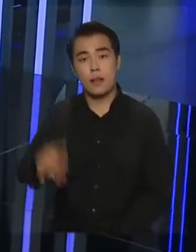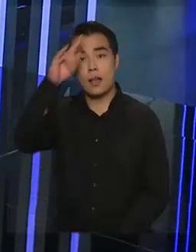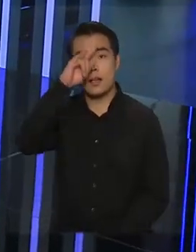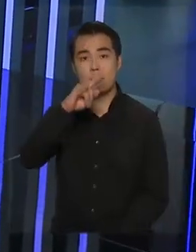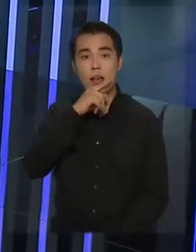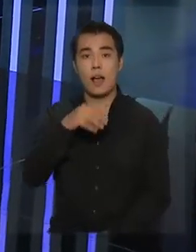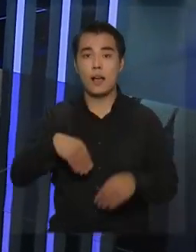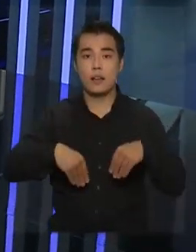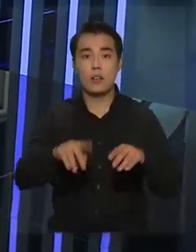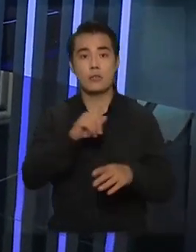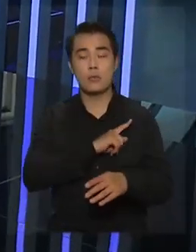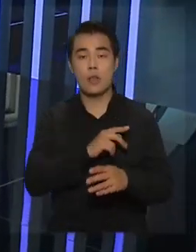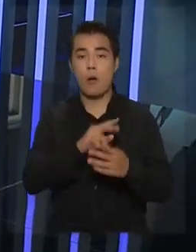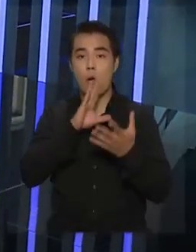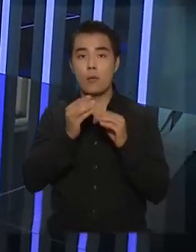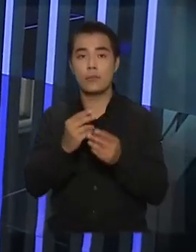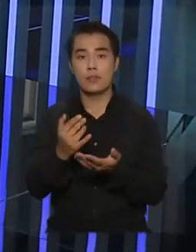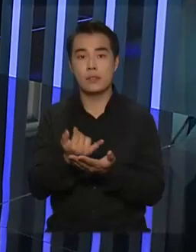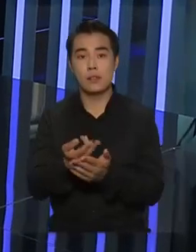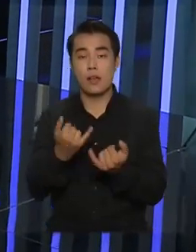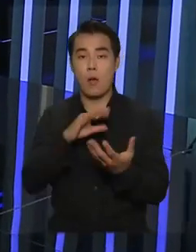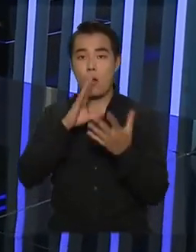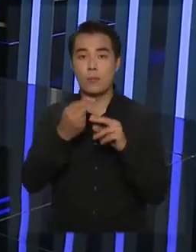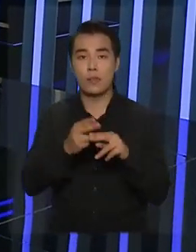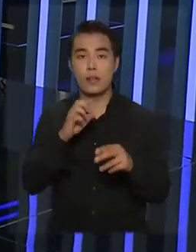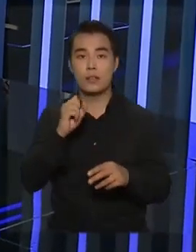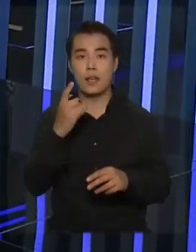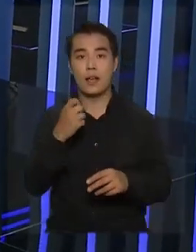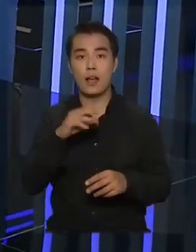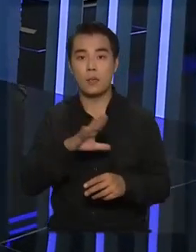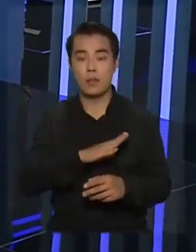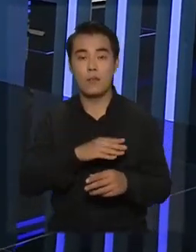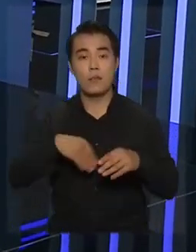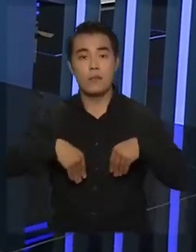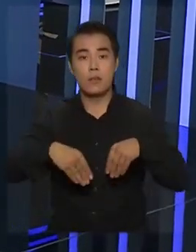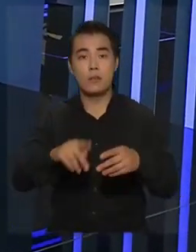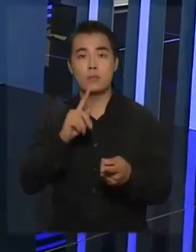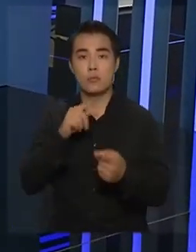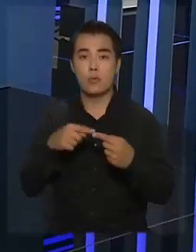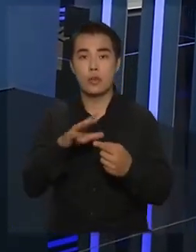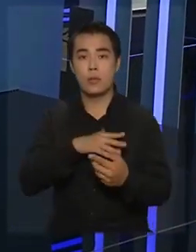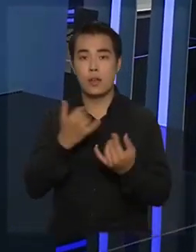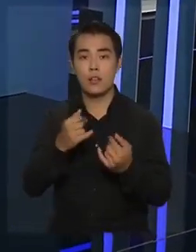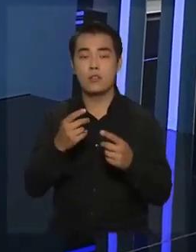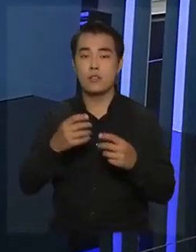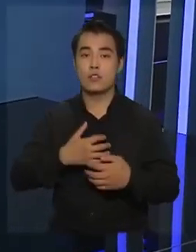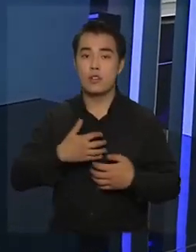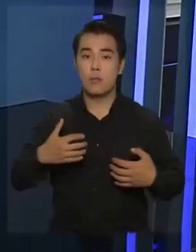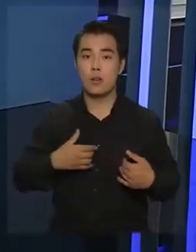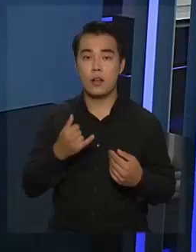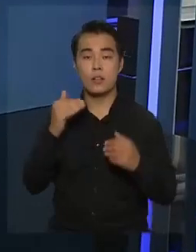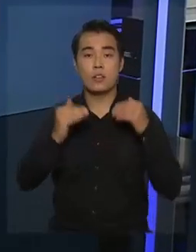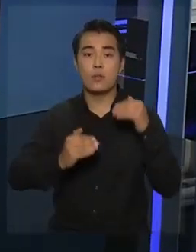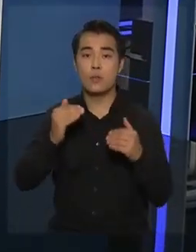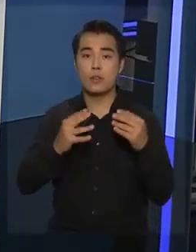Казахстанские аграрии ждут компенсации от ущерба, нанесенного сайгаками. Фермеры уверены, численность животных надо регулировать